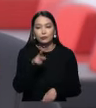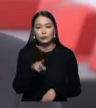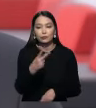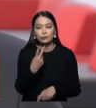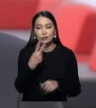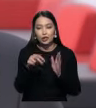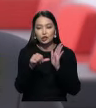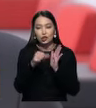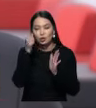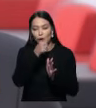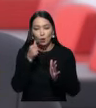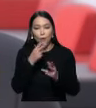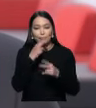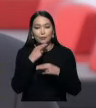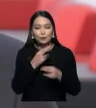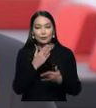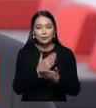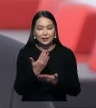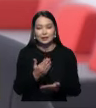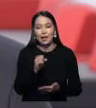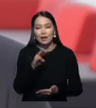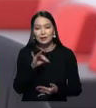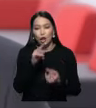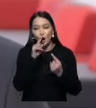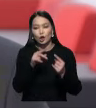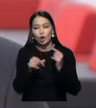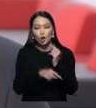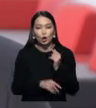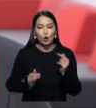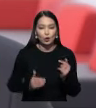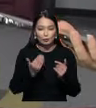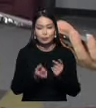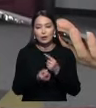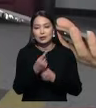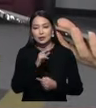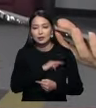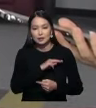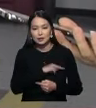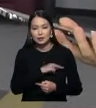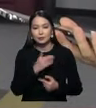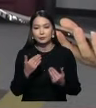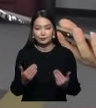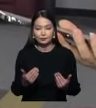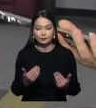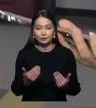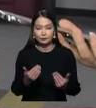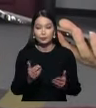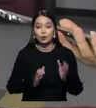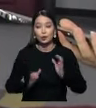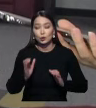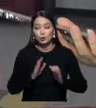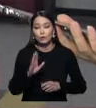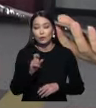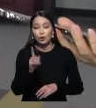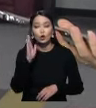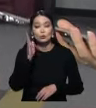2022-2026 годы предусмотрена интеграция антикоррупционного компонента в систему образования. Университет Жастар был. Студенты вузов – это